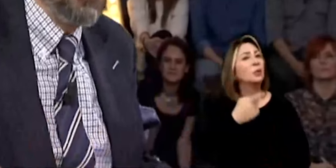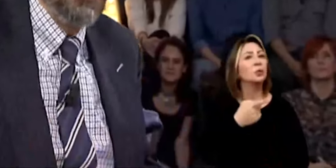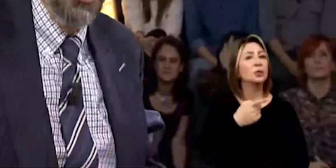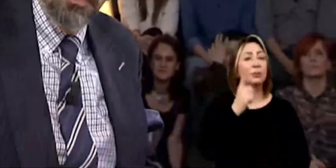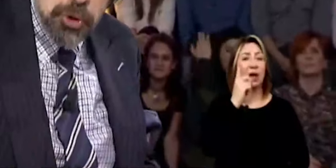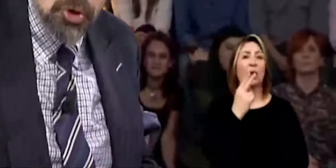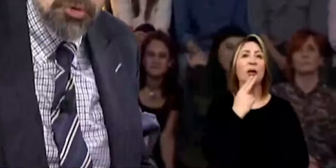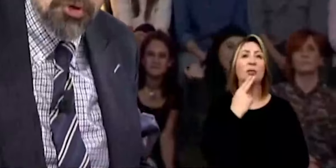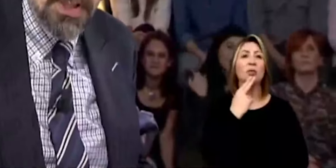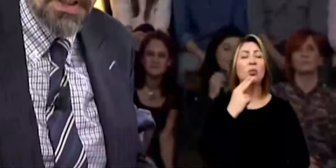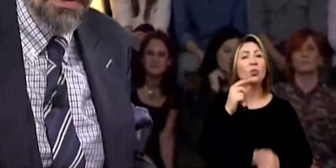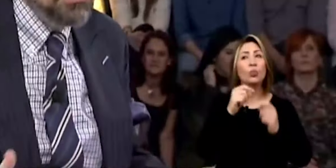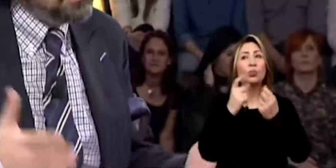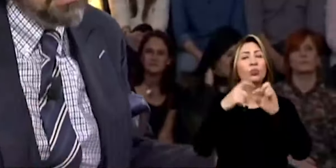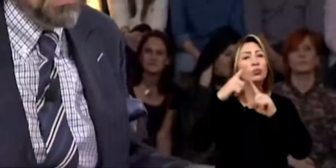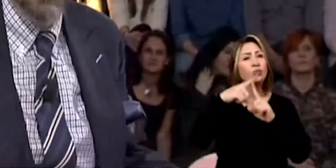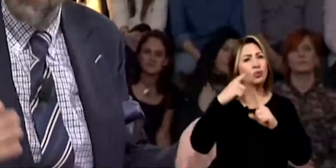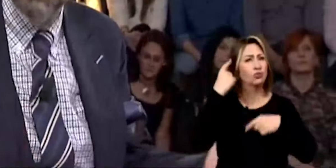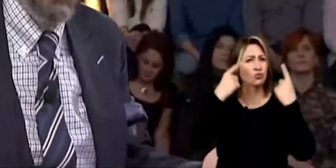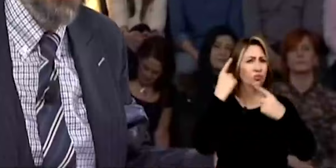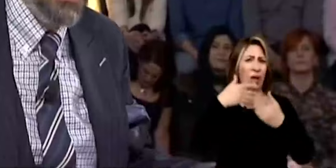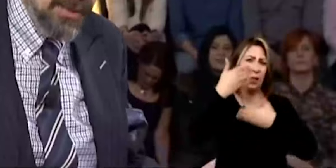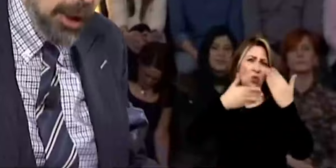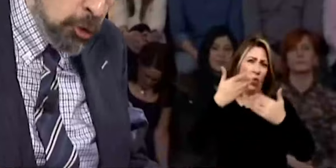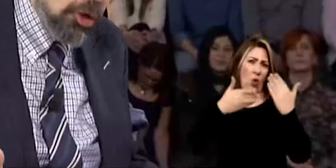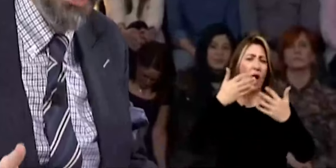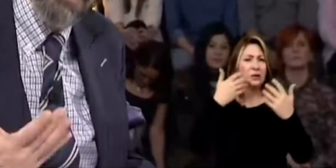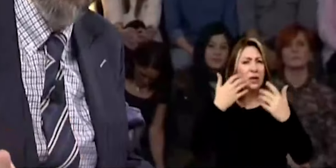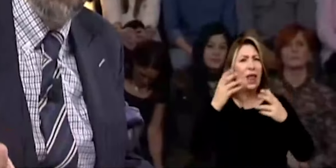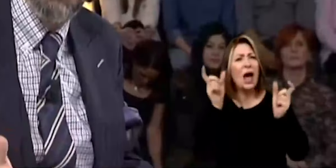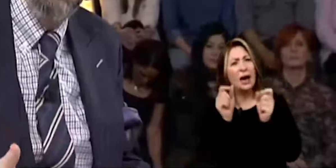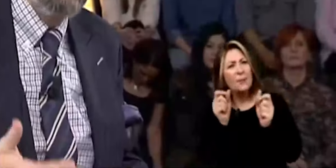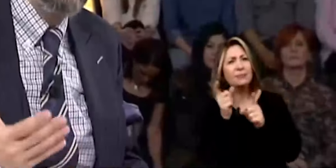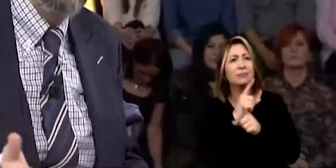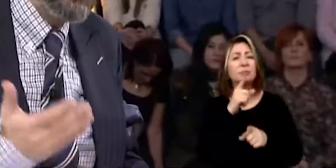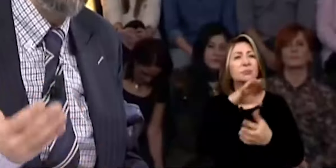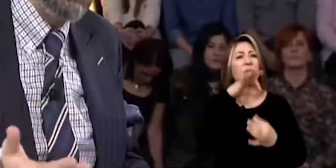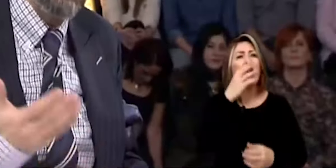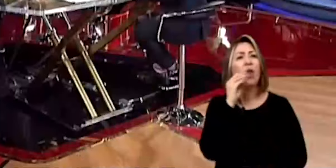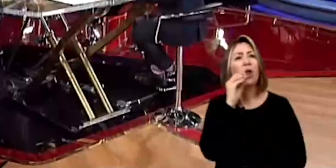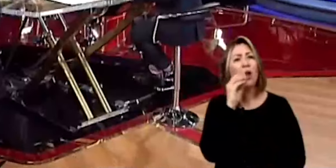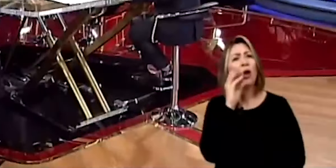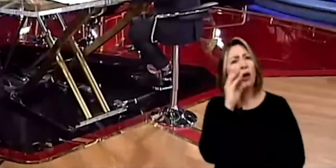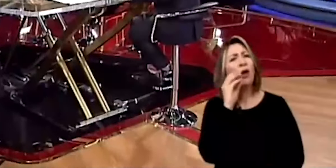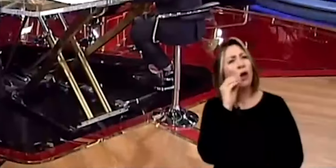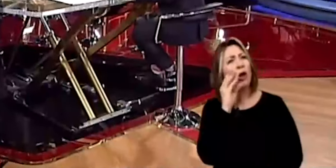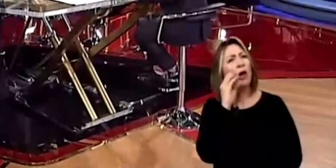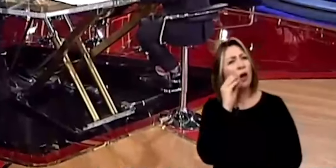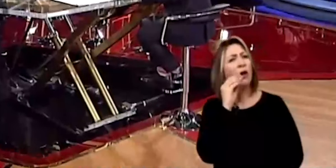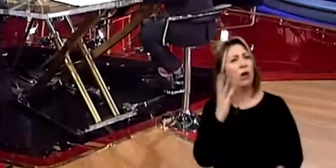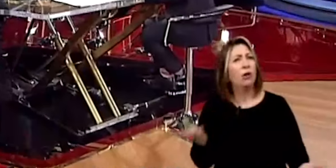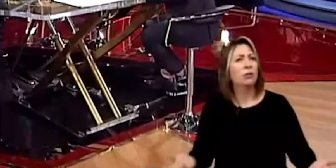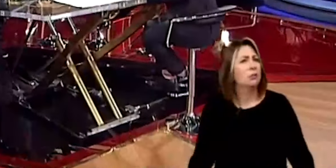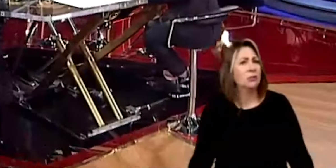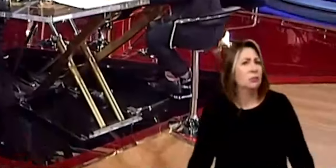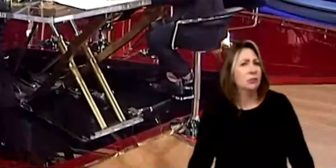Bir tane kadın, burç yorumcusu bir kadın. Kadınlar, hanımlar, adamlar oturuyorlar. Benim hakkımda zır zır zır zır zır zır zır zır zır zır zır zır zır